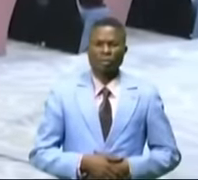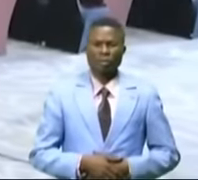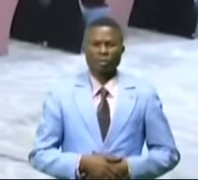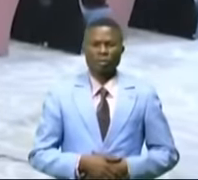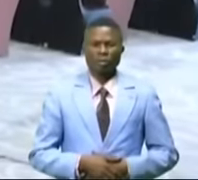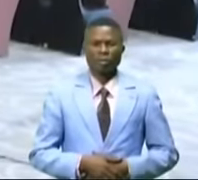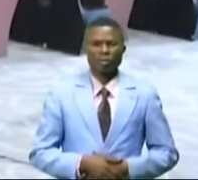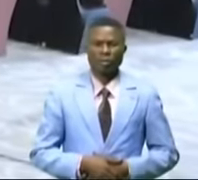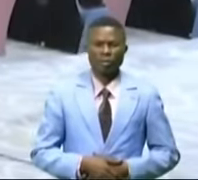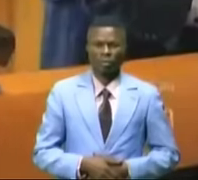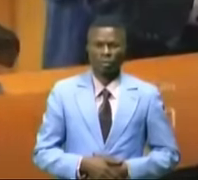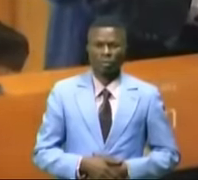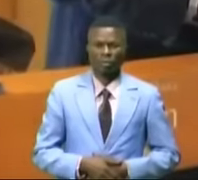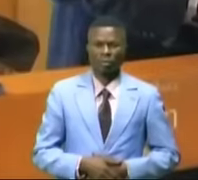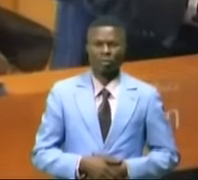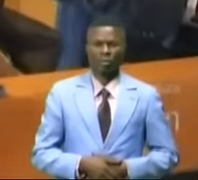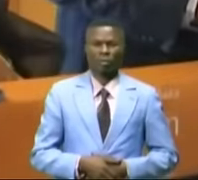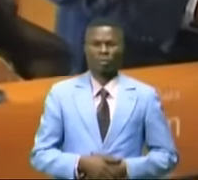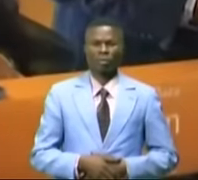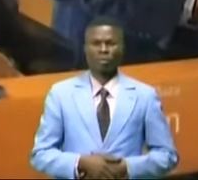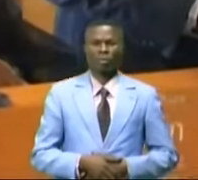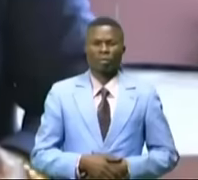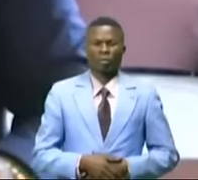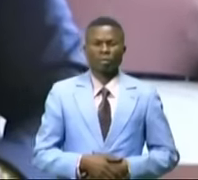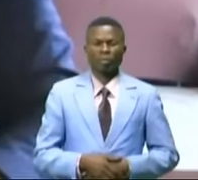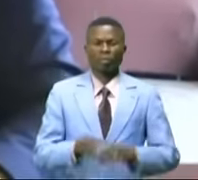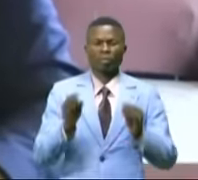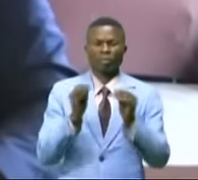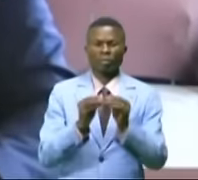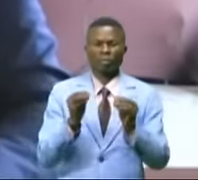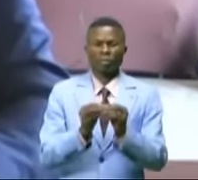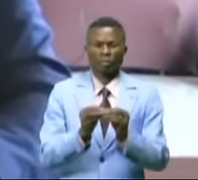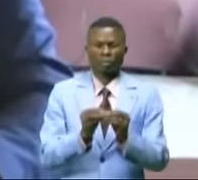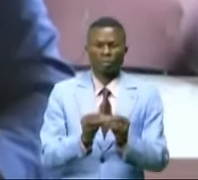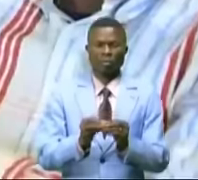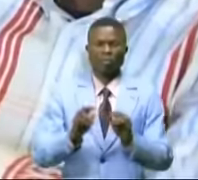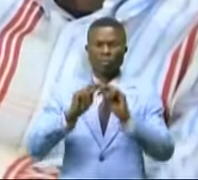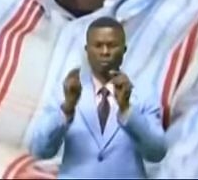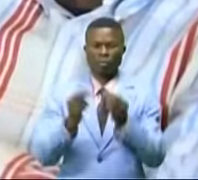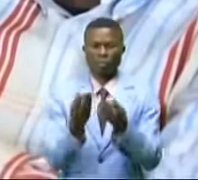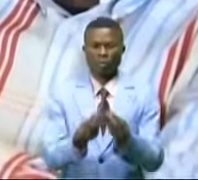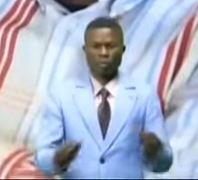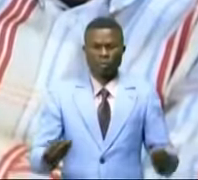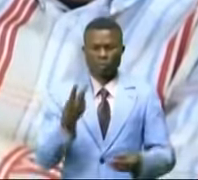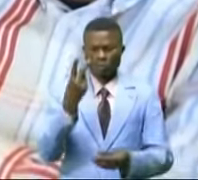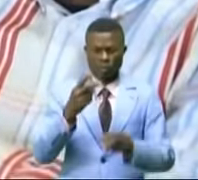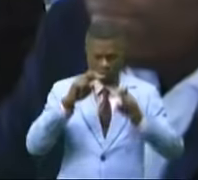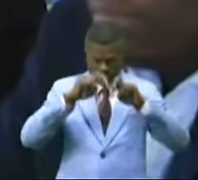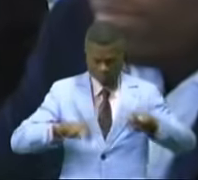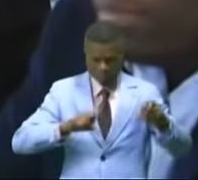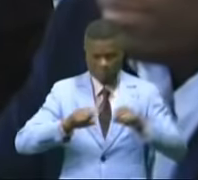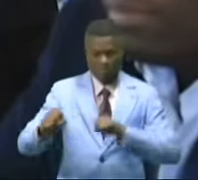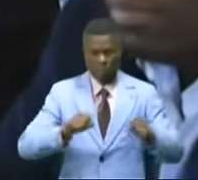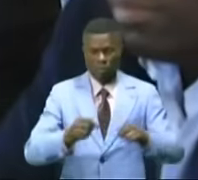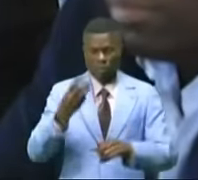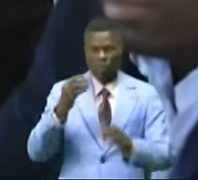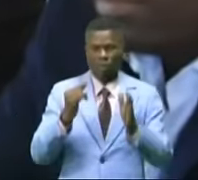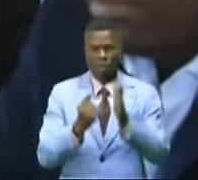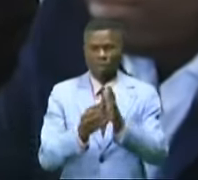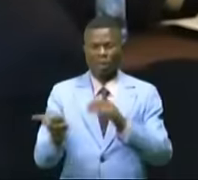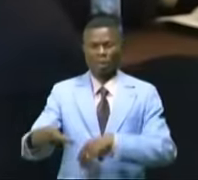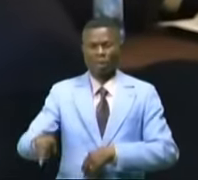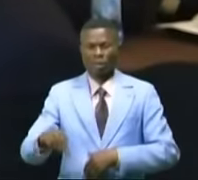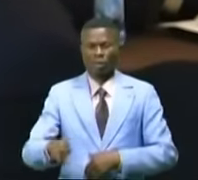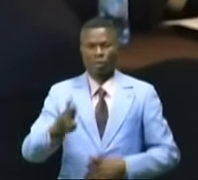L'hôtel Rotana, ici à Kinshasa, a servi de cadre à la réunion des disséminations des résultats des deux enquêtes menées dans six provinces de la